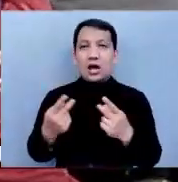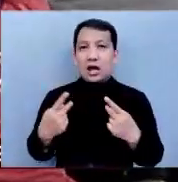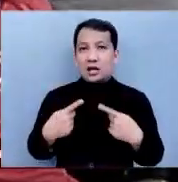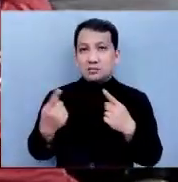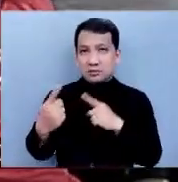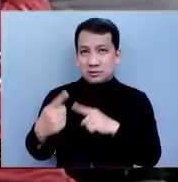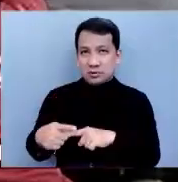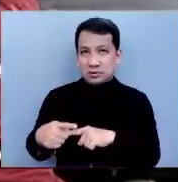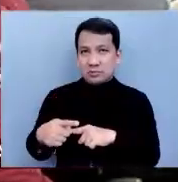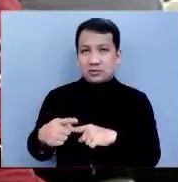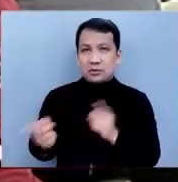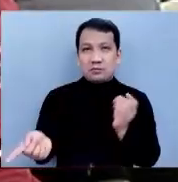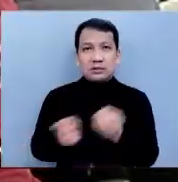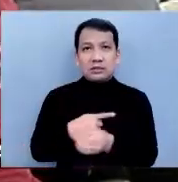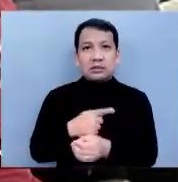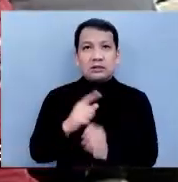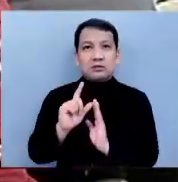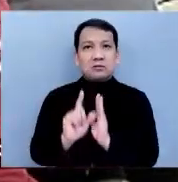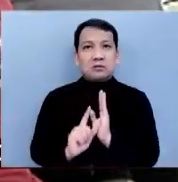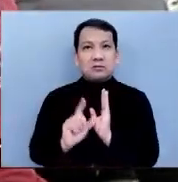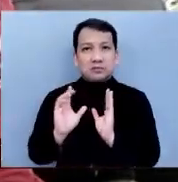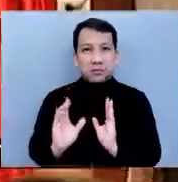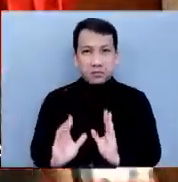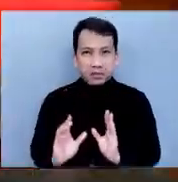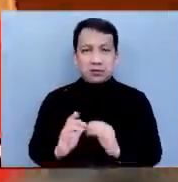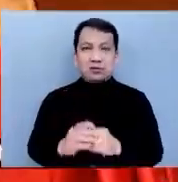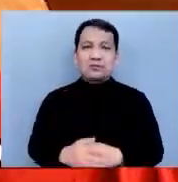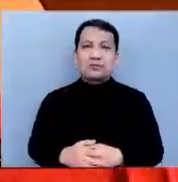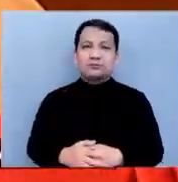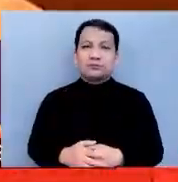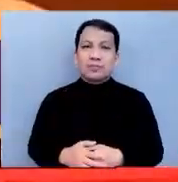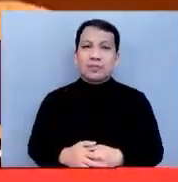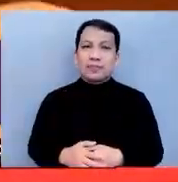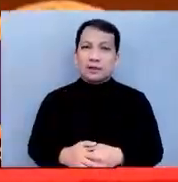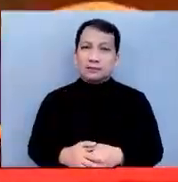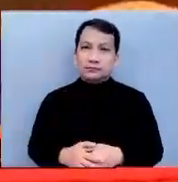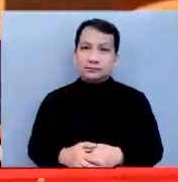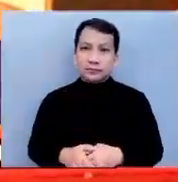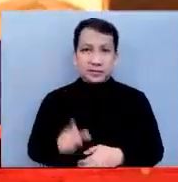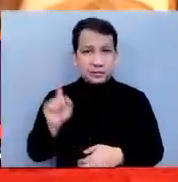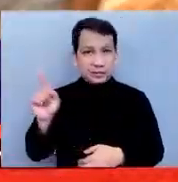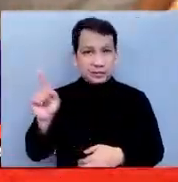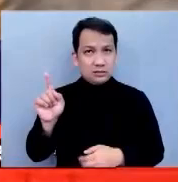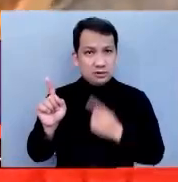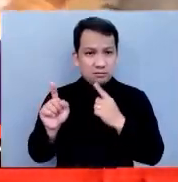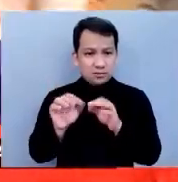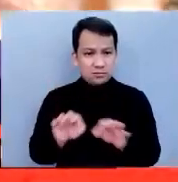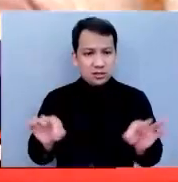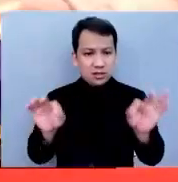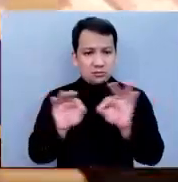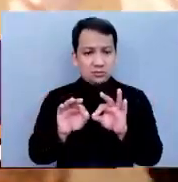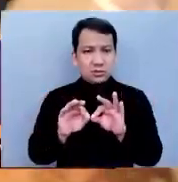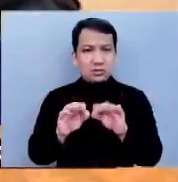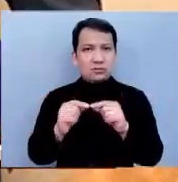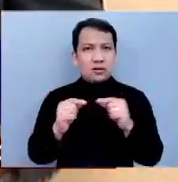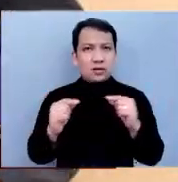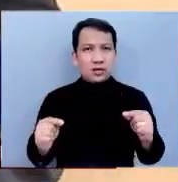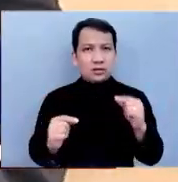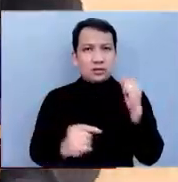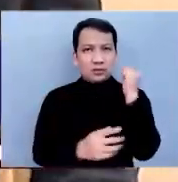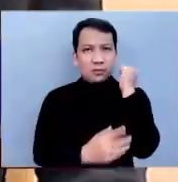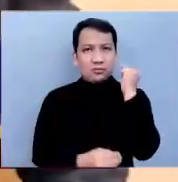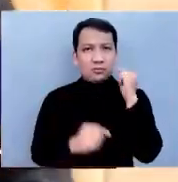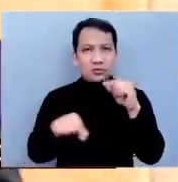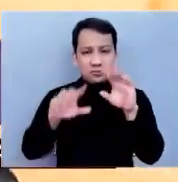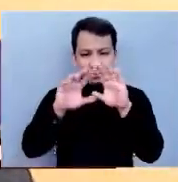ang pagkakasibak niya bilang abogado. Marami raw urgent na kailangan tapusin sa anti-poverty programs ng